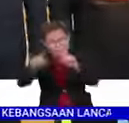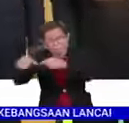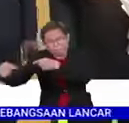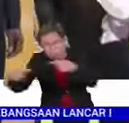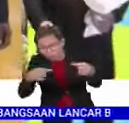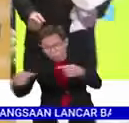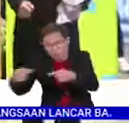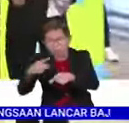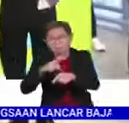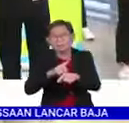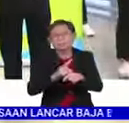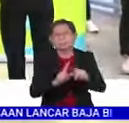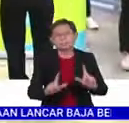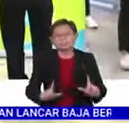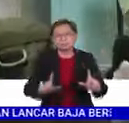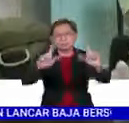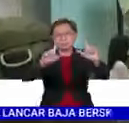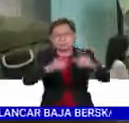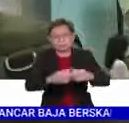Tokyo.